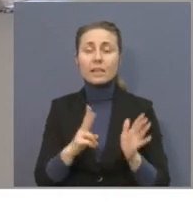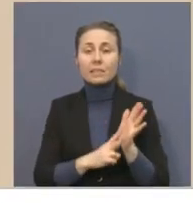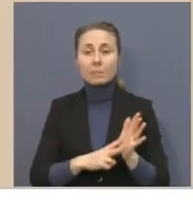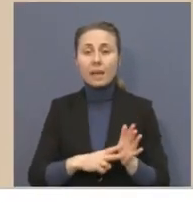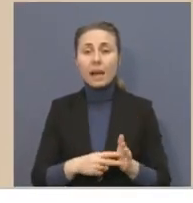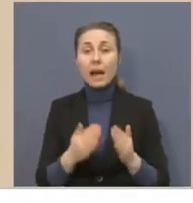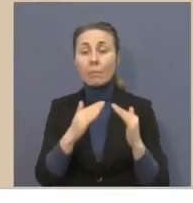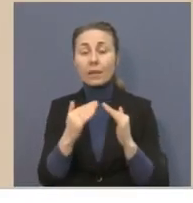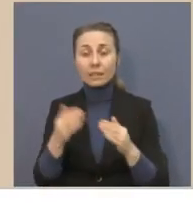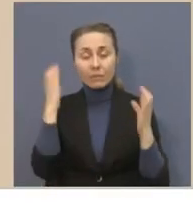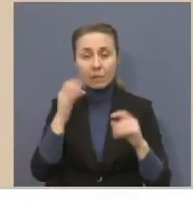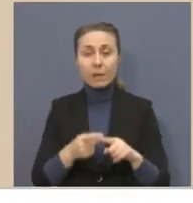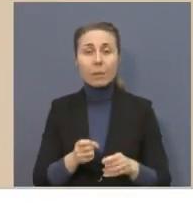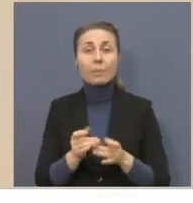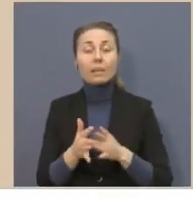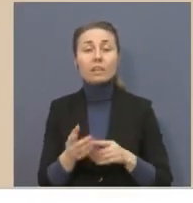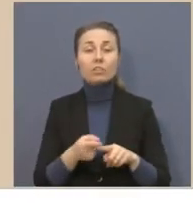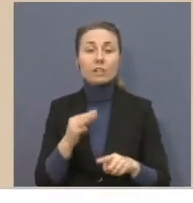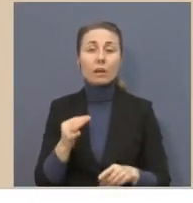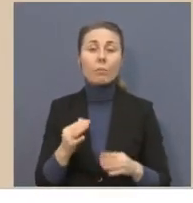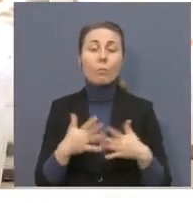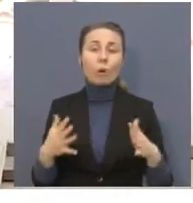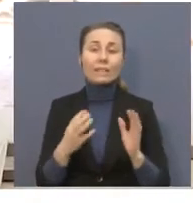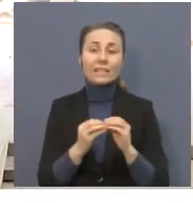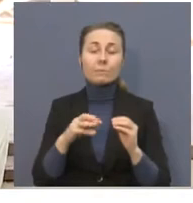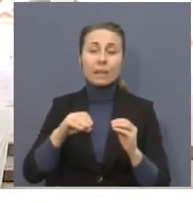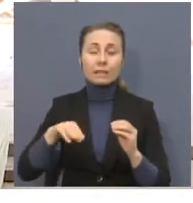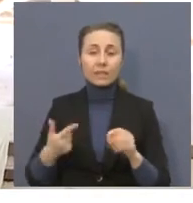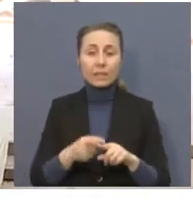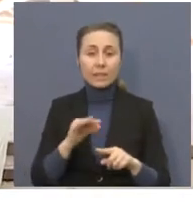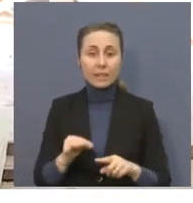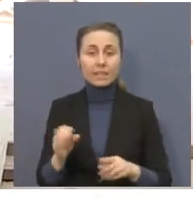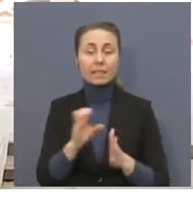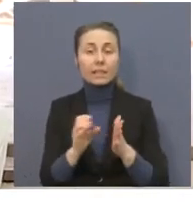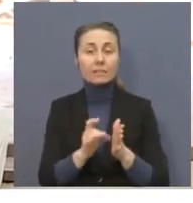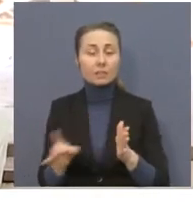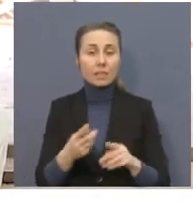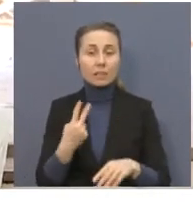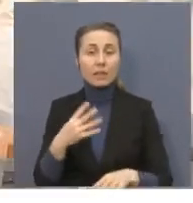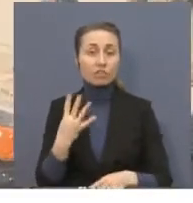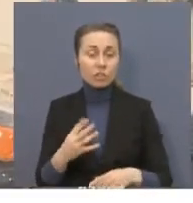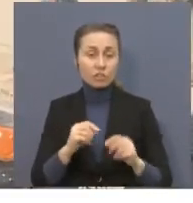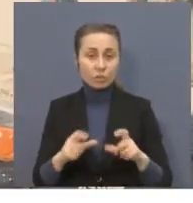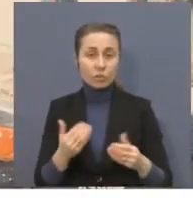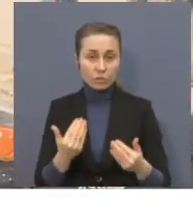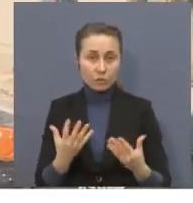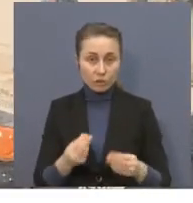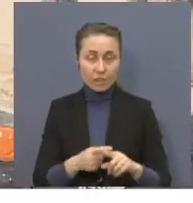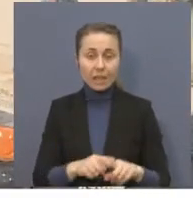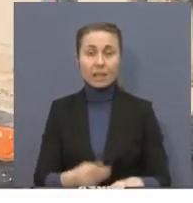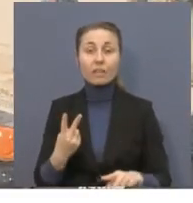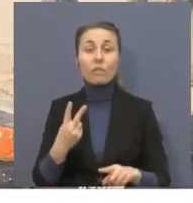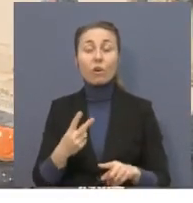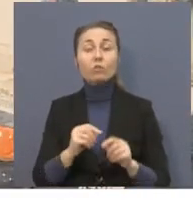было потрачено более 10 миллиардов тенге. В Сандыктауском районе на сегодняшний день 24 школы. В прошлом году в двух был